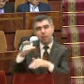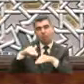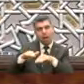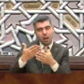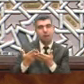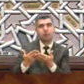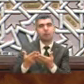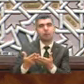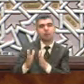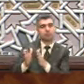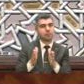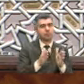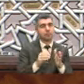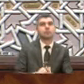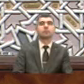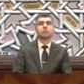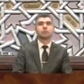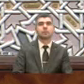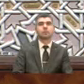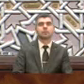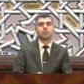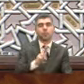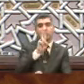النائب. هل من تعقيب اضافي؟